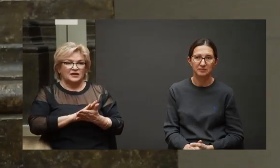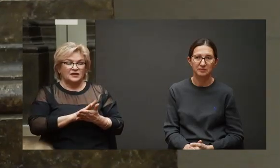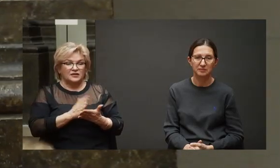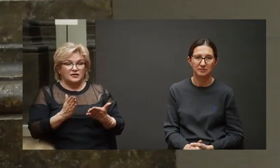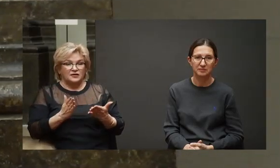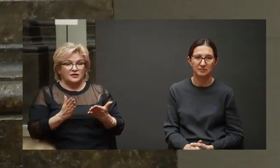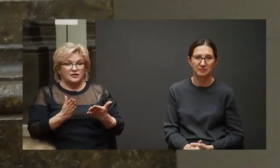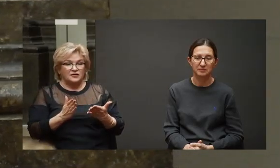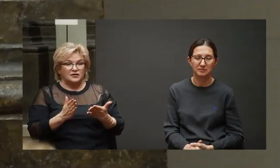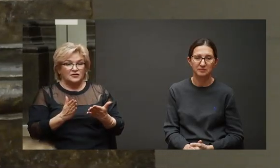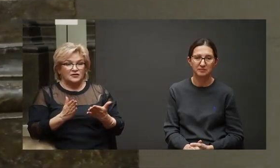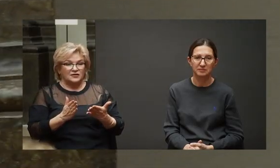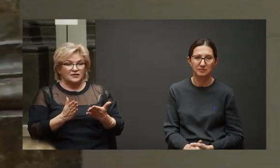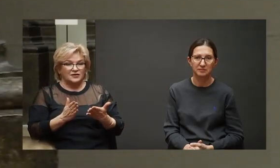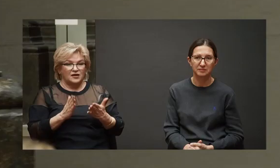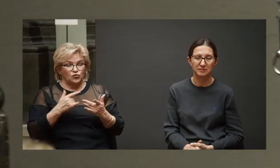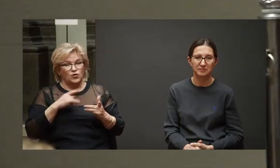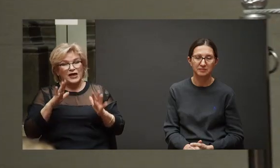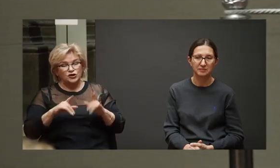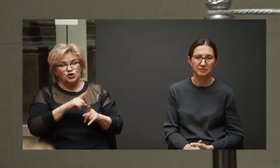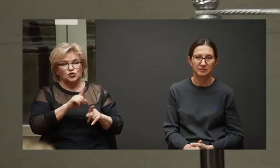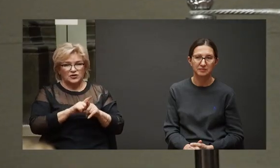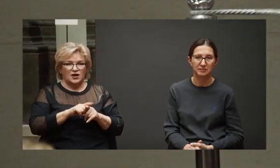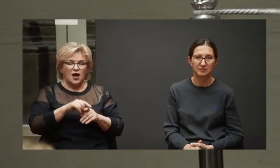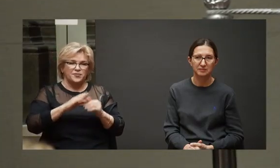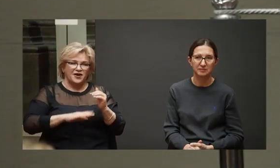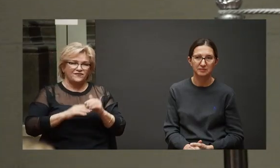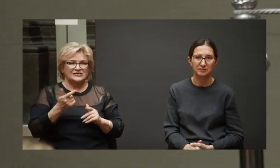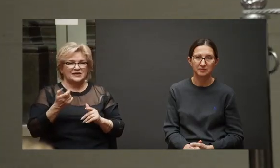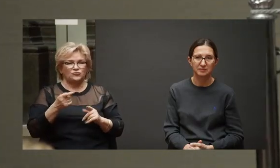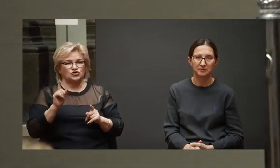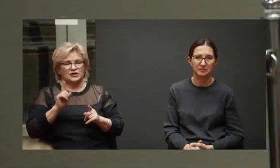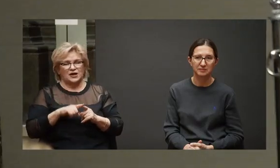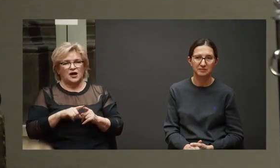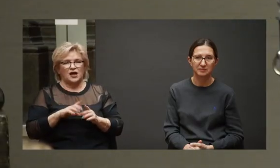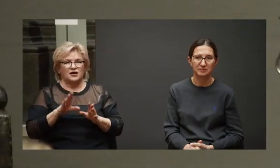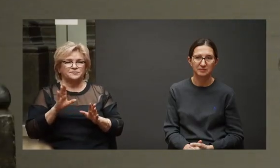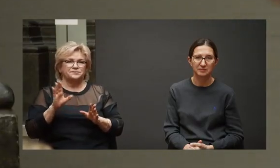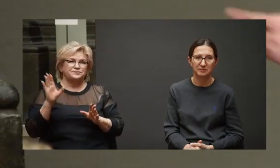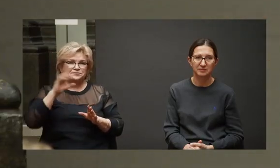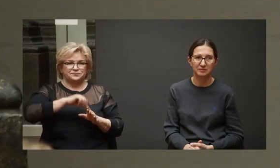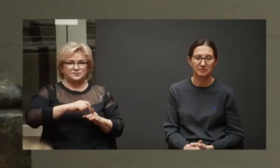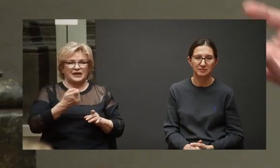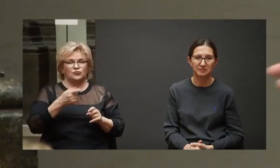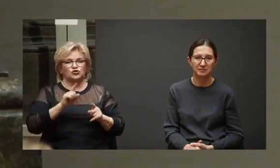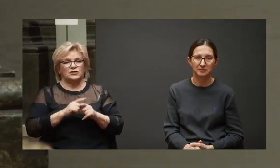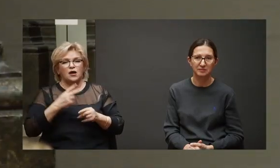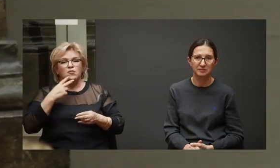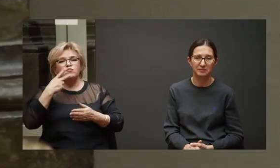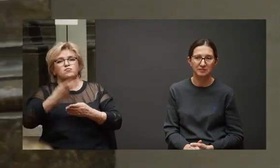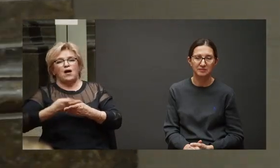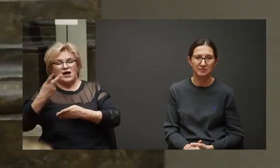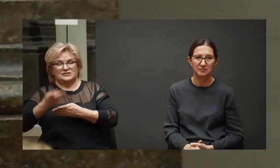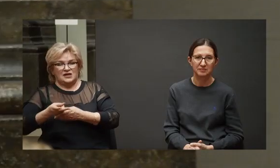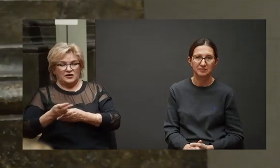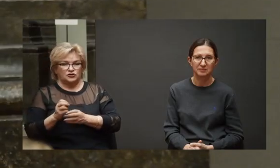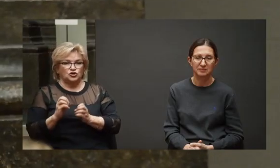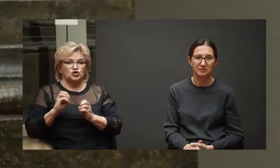В общем, режиссер такая профессия немножко профанная. Мы как бы больше так показать, нежели